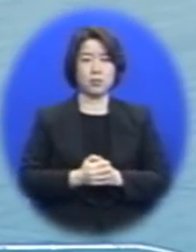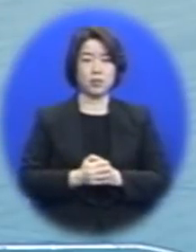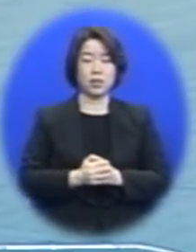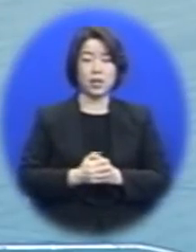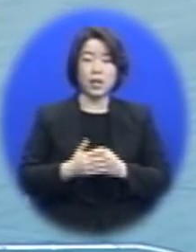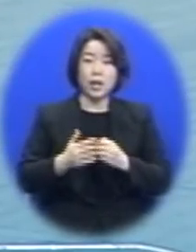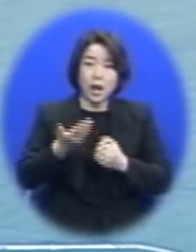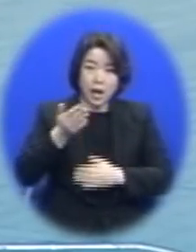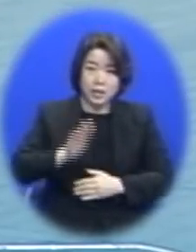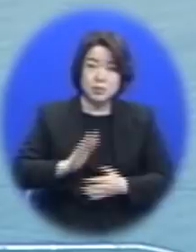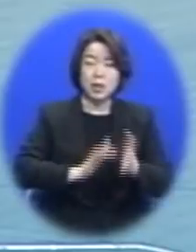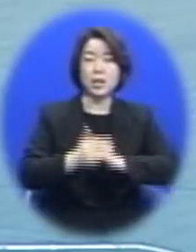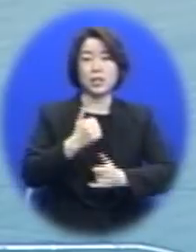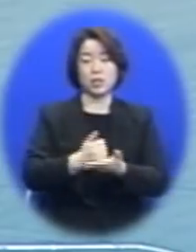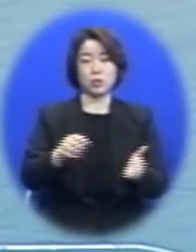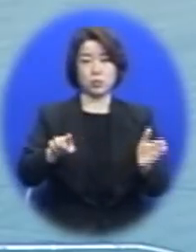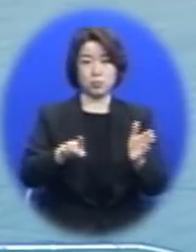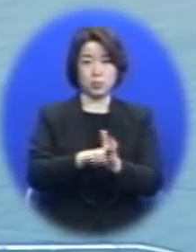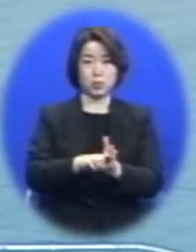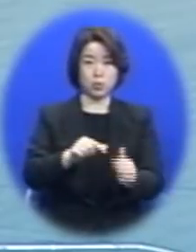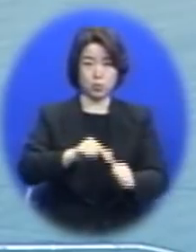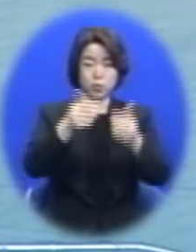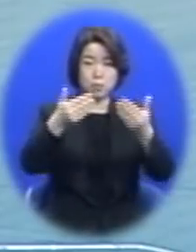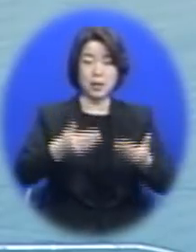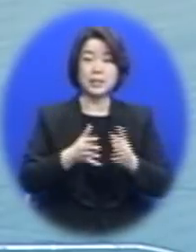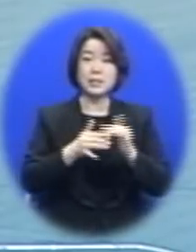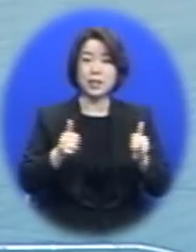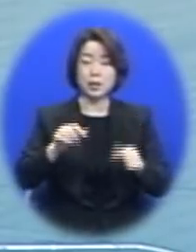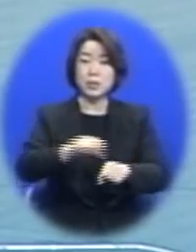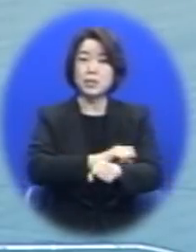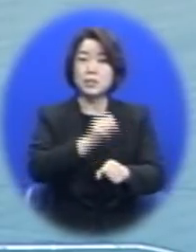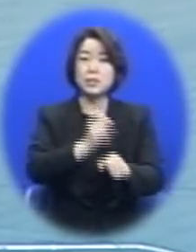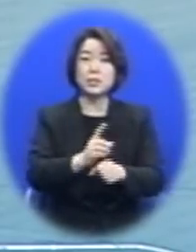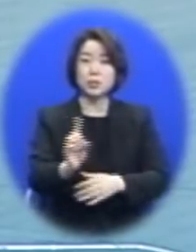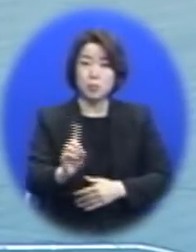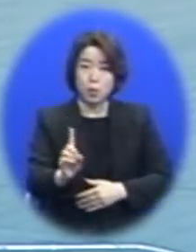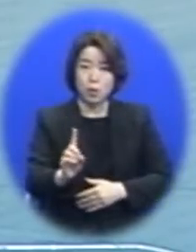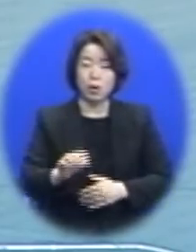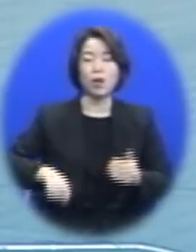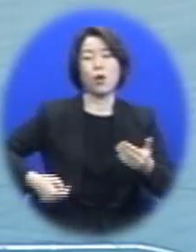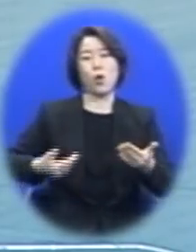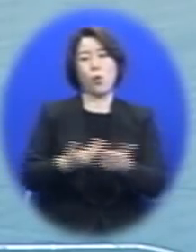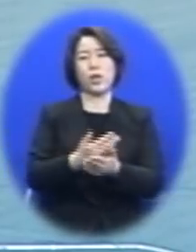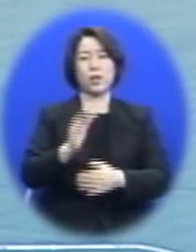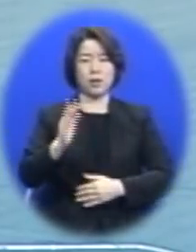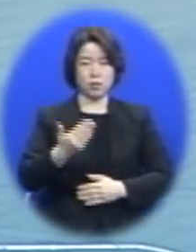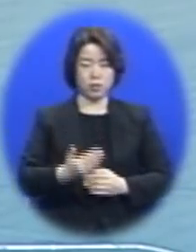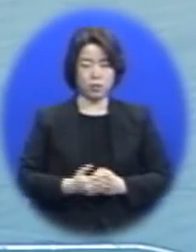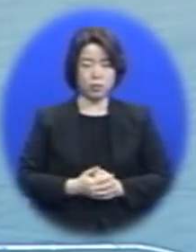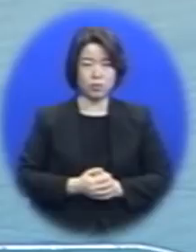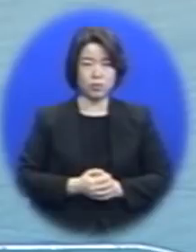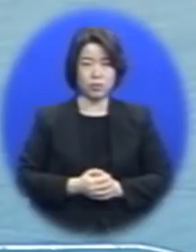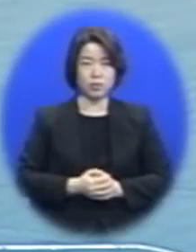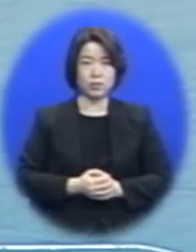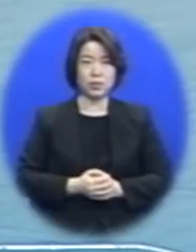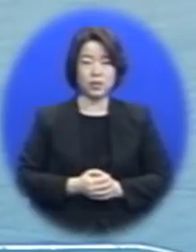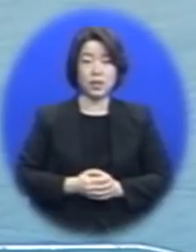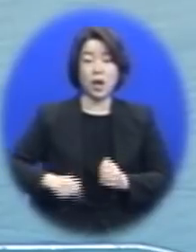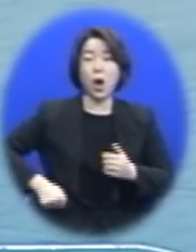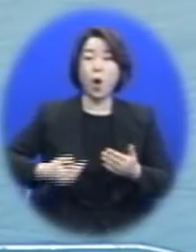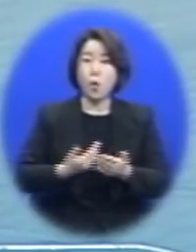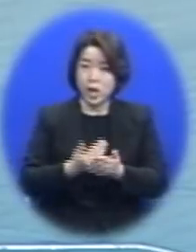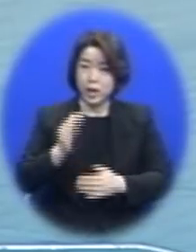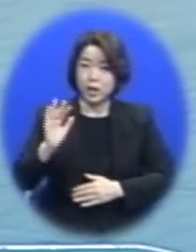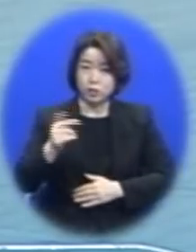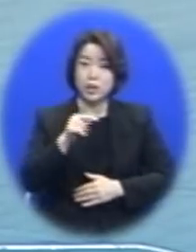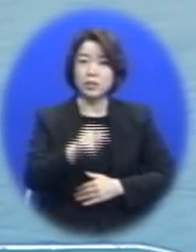근데 여러분 예수 믿고 구원받은 사람의 특징 아 그럼 뭐겠습니까 회계가 된다는걸 회개가 든든 회개가